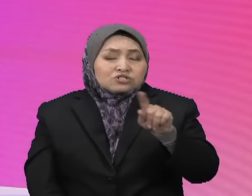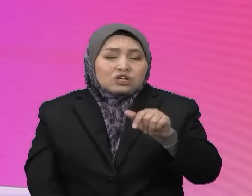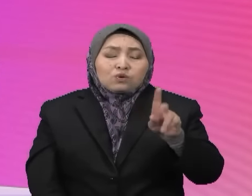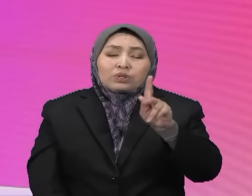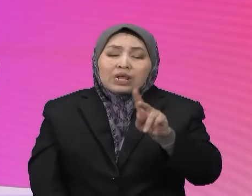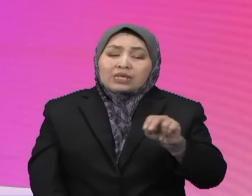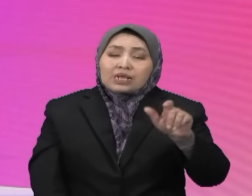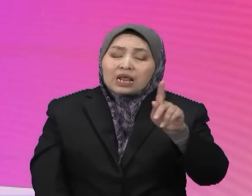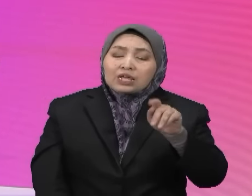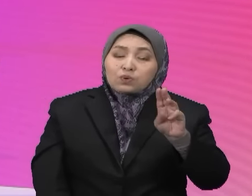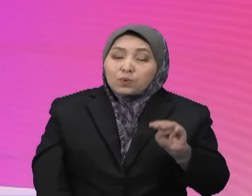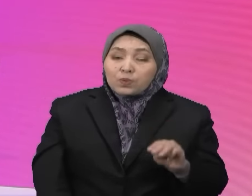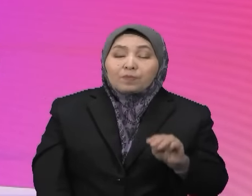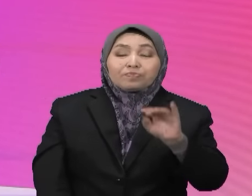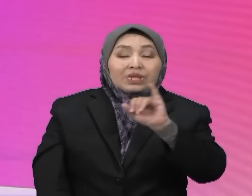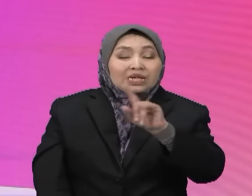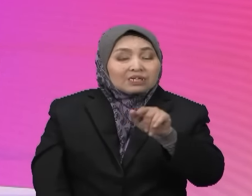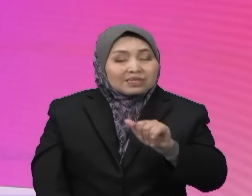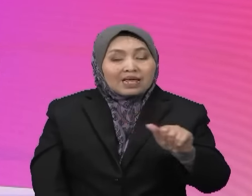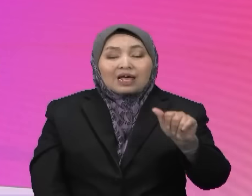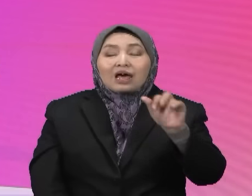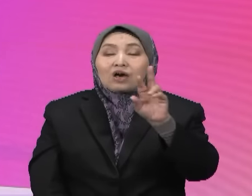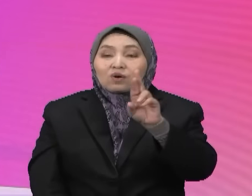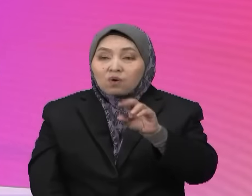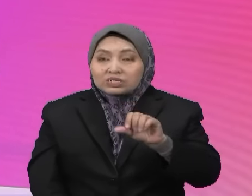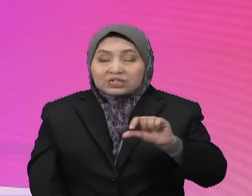Ya'tadhiruna ilaikum idza